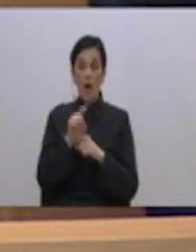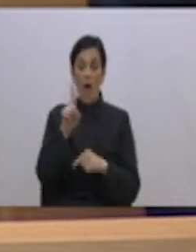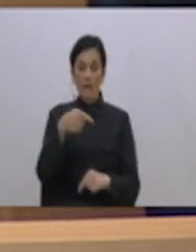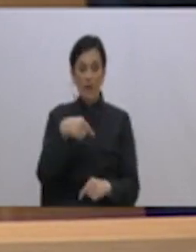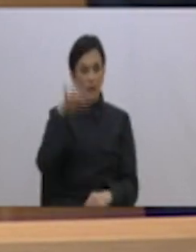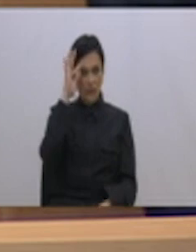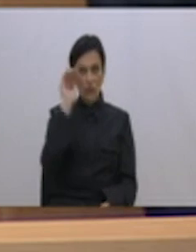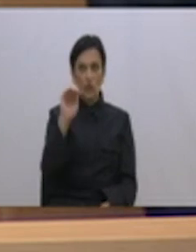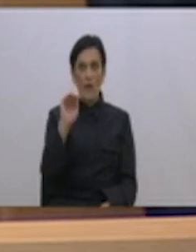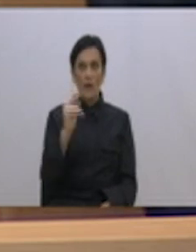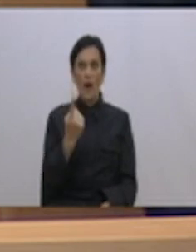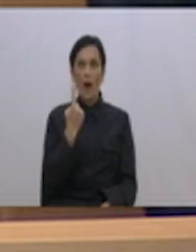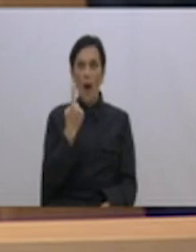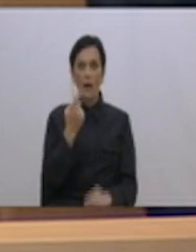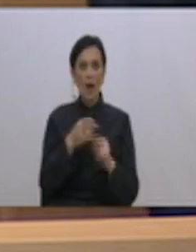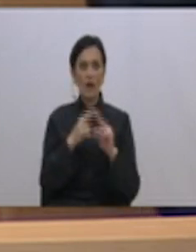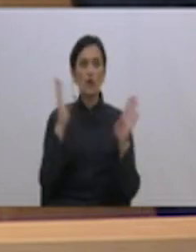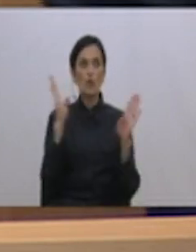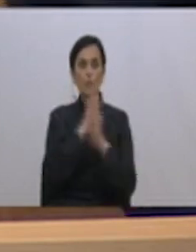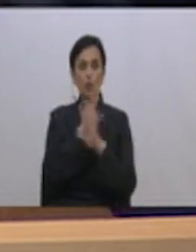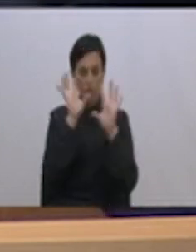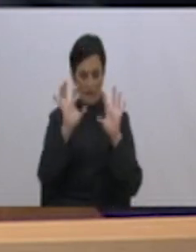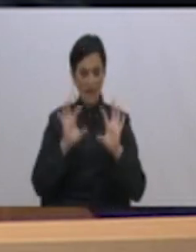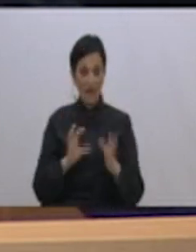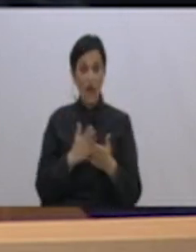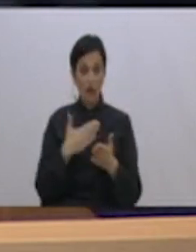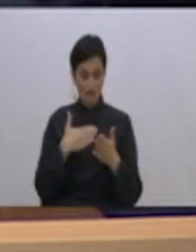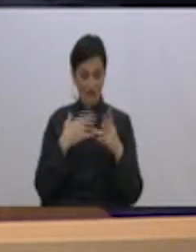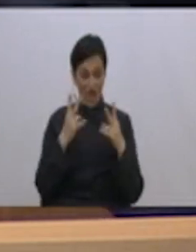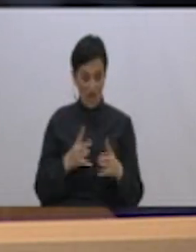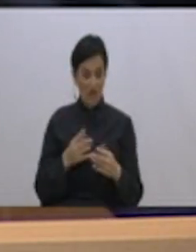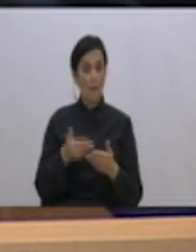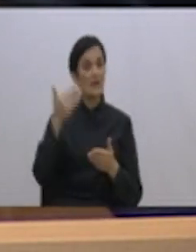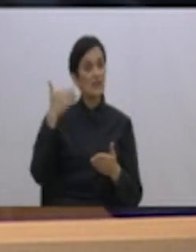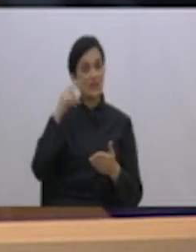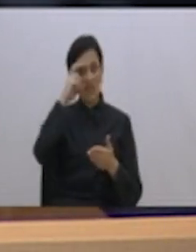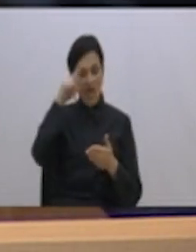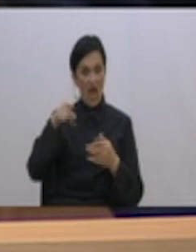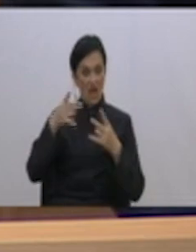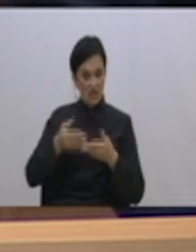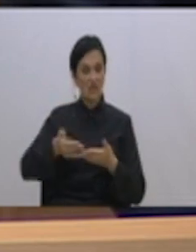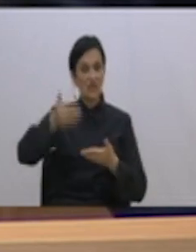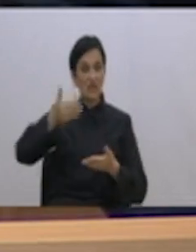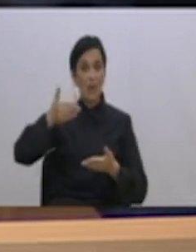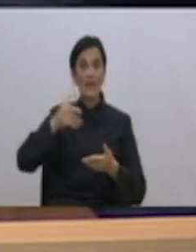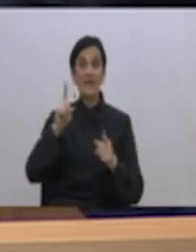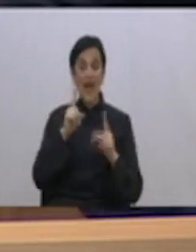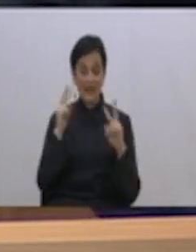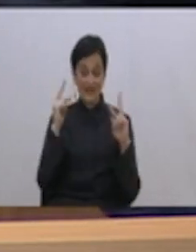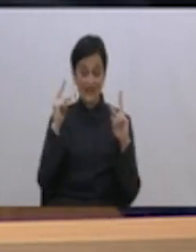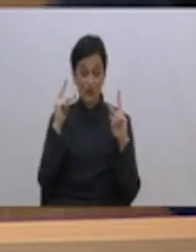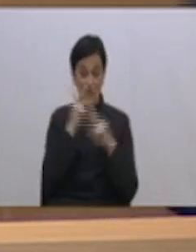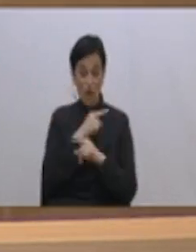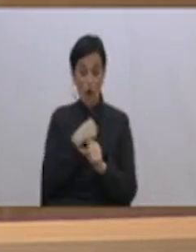sheuaxseno erti ram da is aris bunebis kanonzomiereba is dagomarta chvens da imarta tsinakhelisuflebasats imis tsinasats ro ra shestomebis